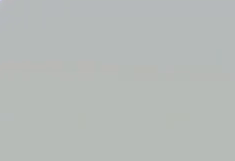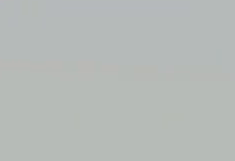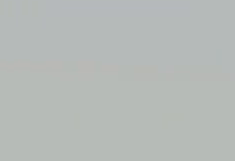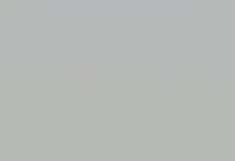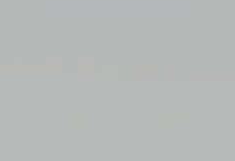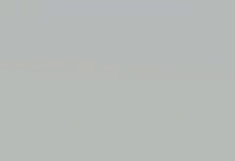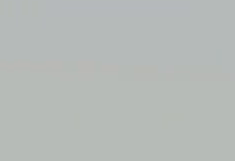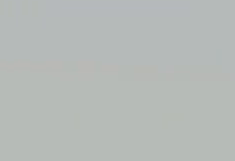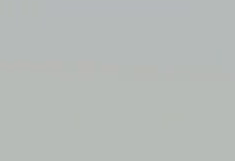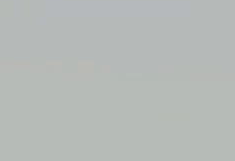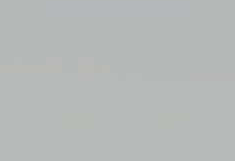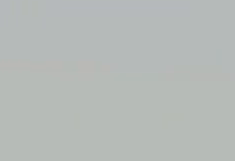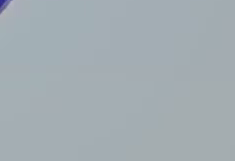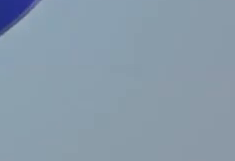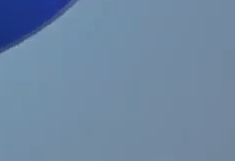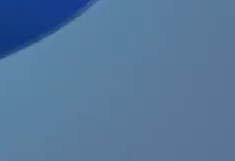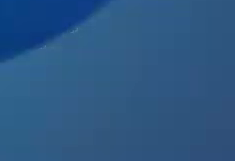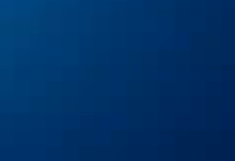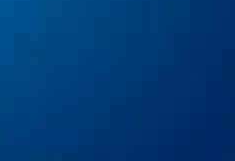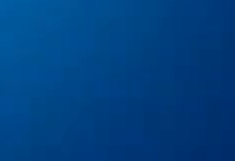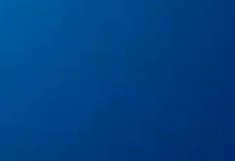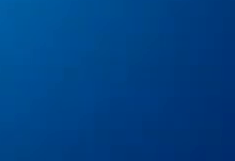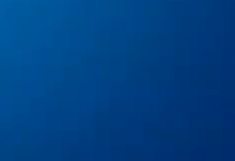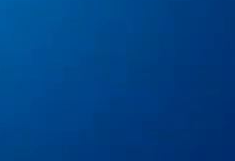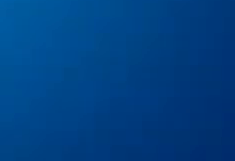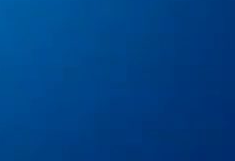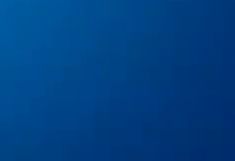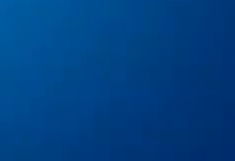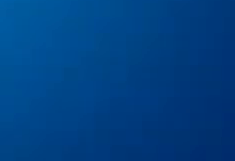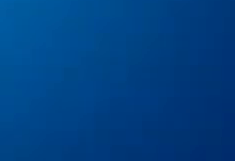Saint-Esprit, je viens de la louange,